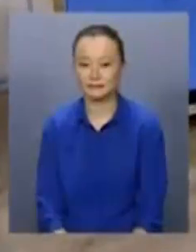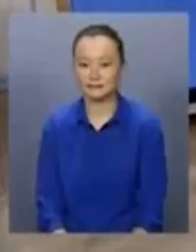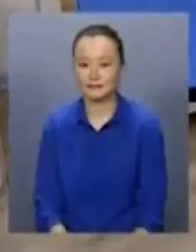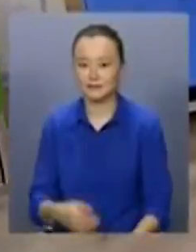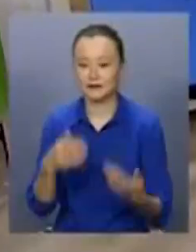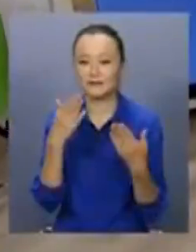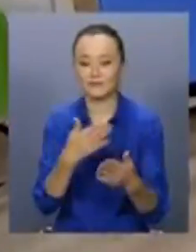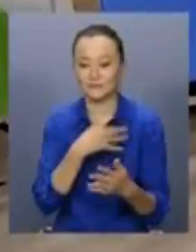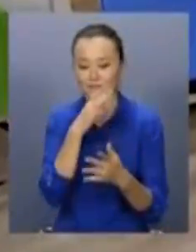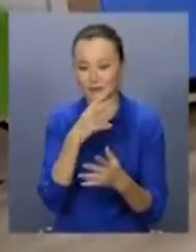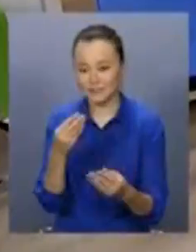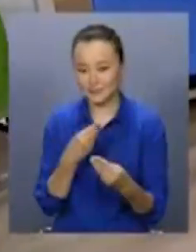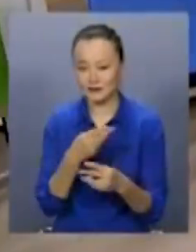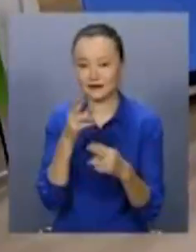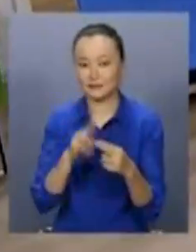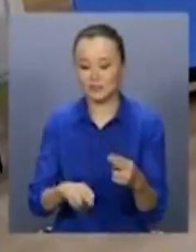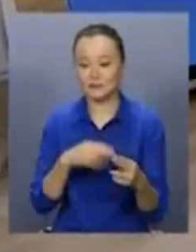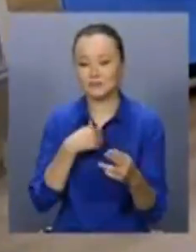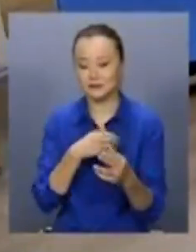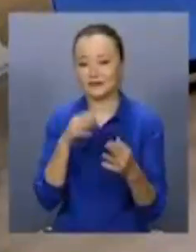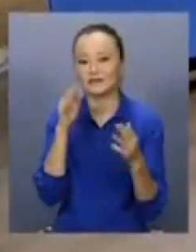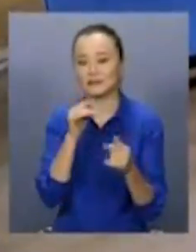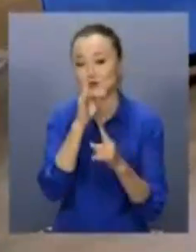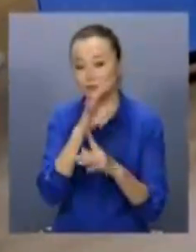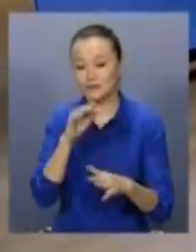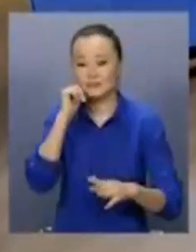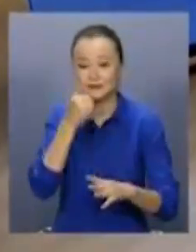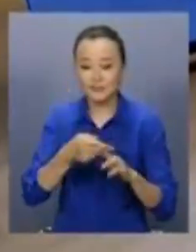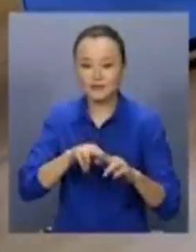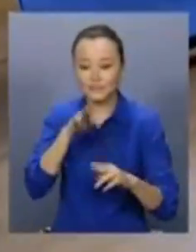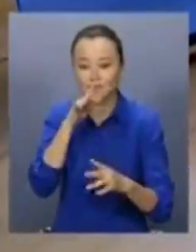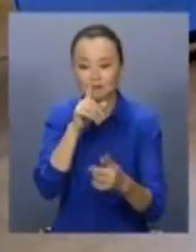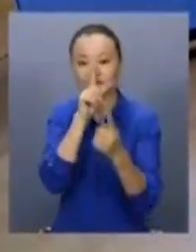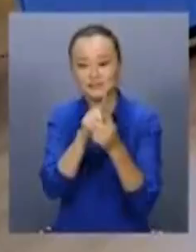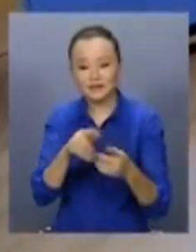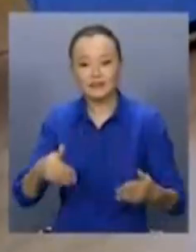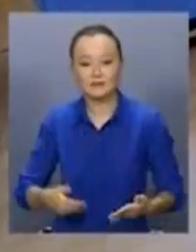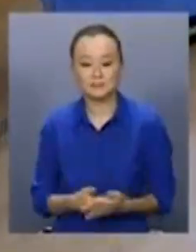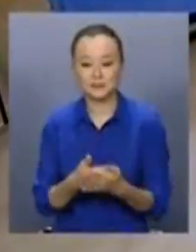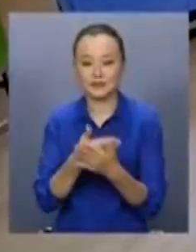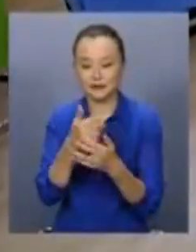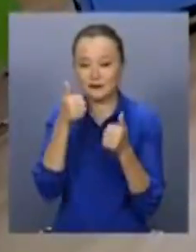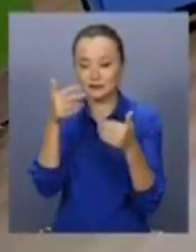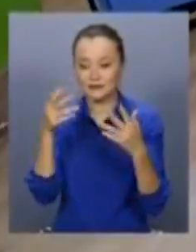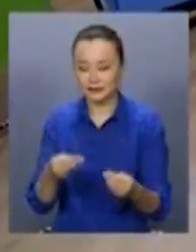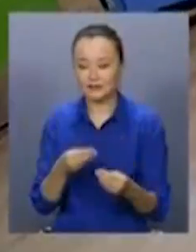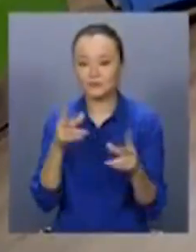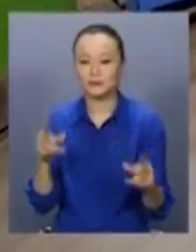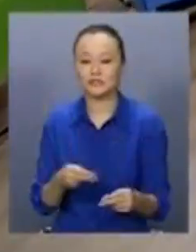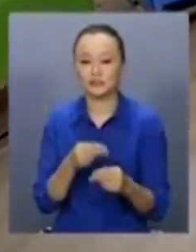Осымен бізге берілген уақыт аяқталды. Біз сіздермен қоштаспаймыз. Ертең дәл осы уақытта қайтадан жүздесеміз. Жаңа күн жақсылыға келсін.